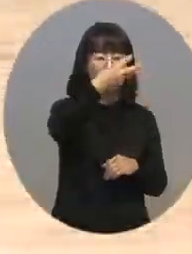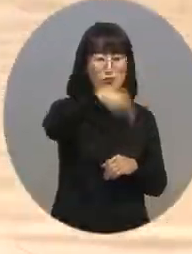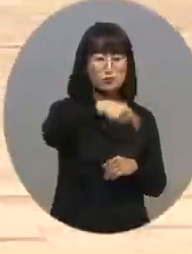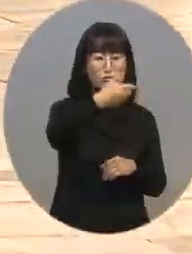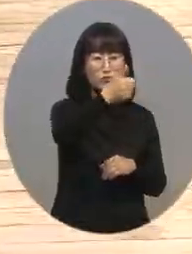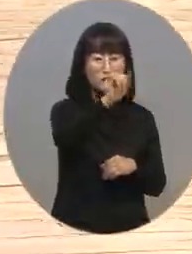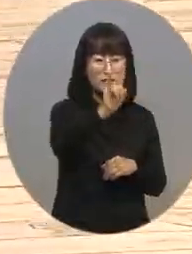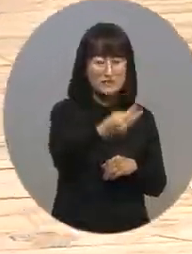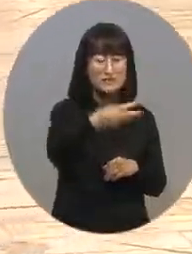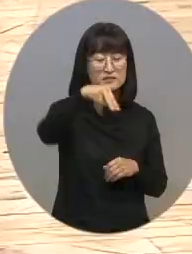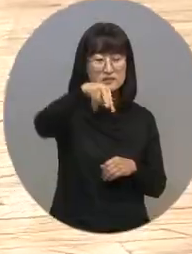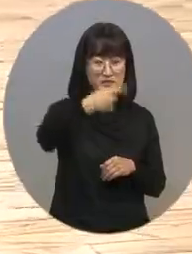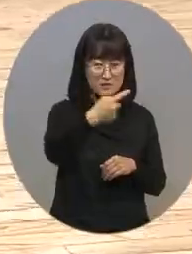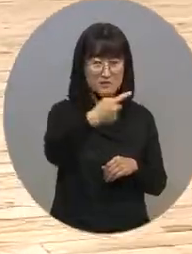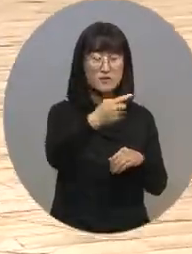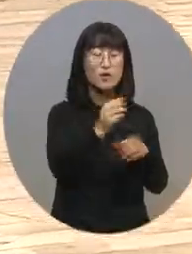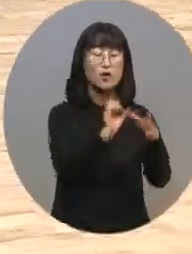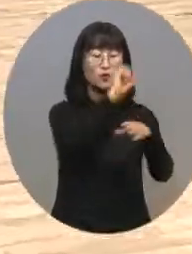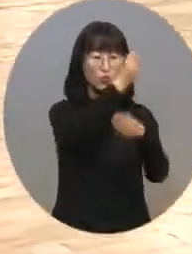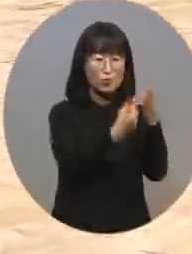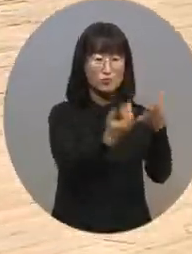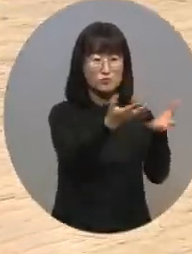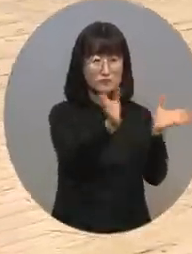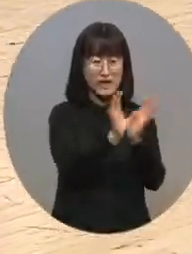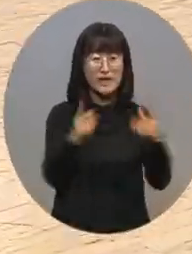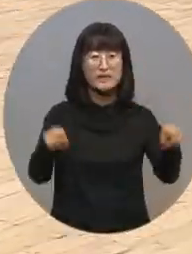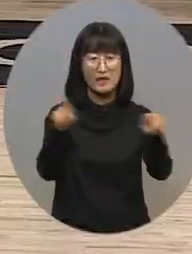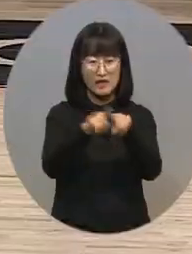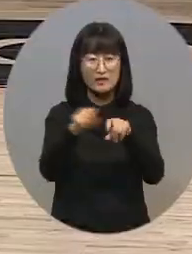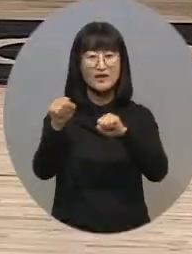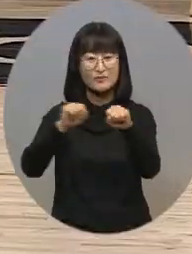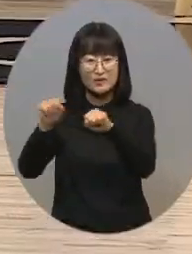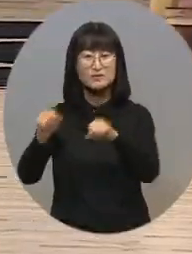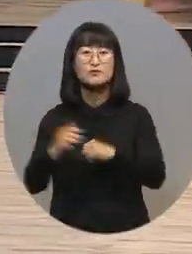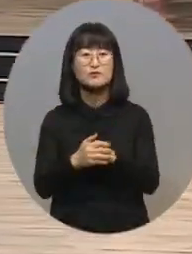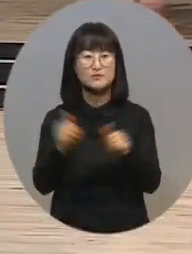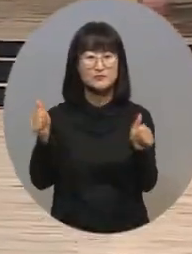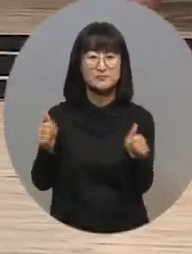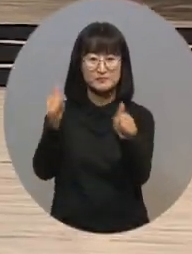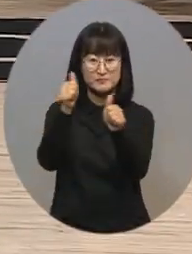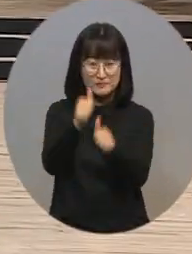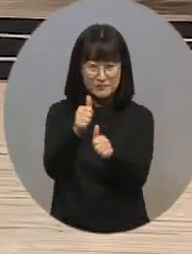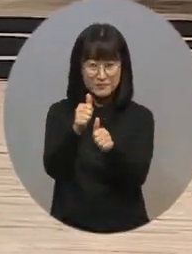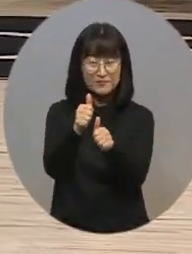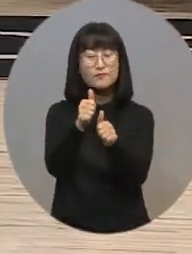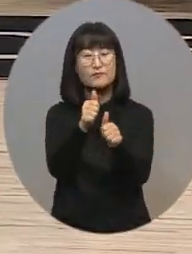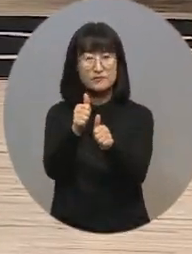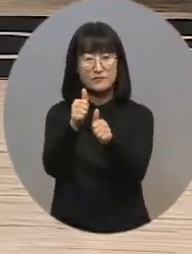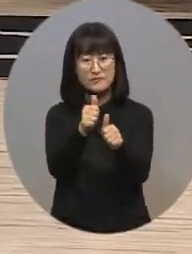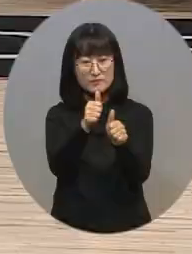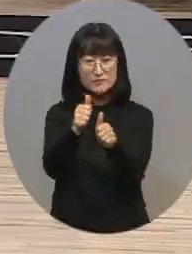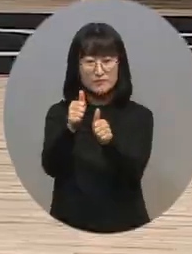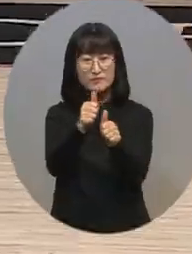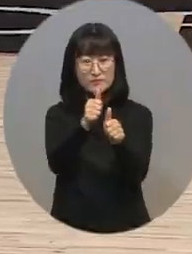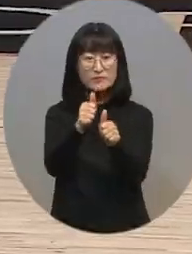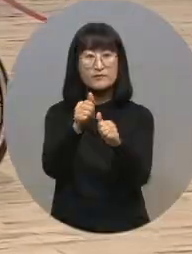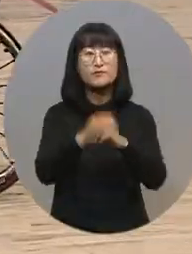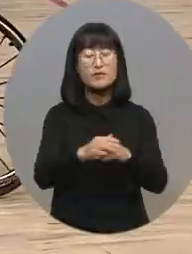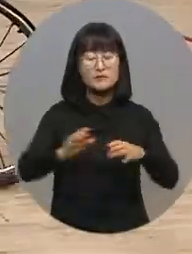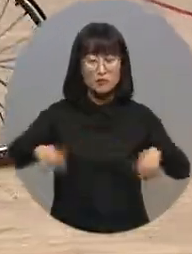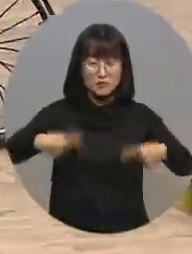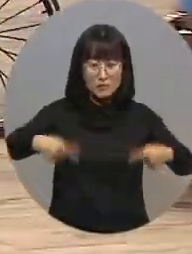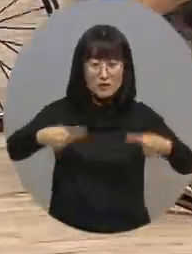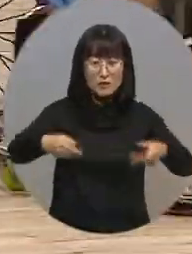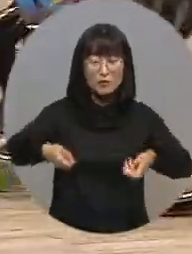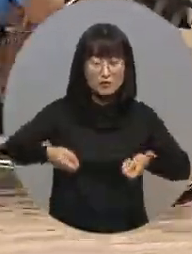체를 타며 농구를 체험했습니다 이용자 한 명과 선수 한명이 짝을지어 직접 체어를 밀고